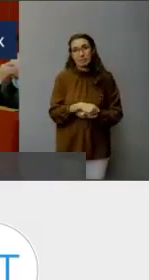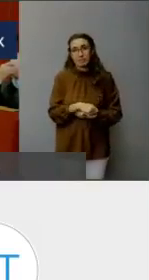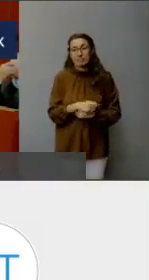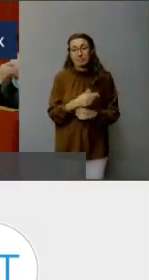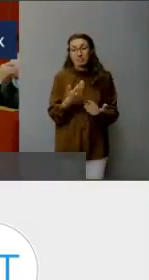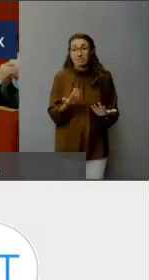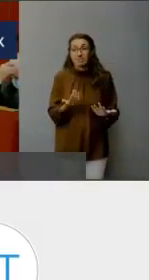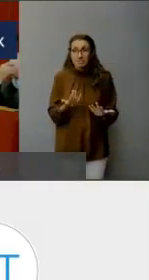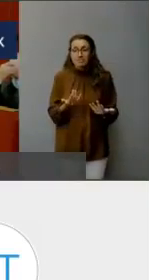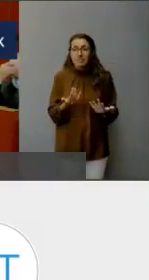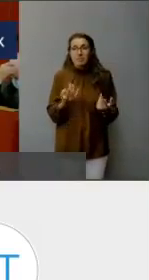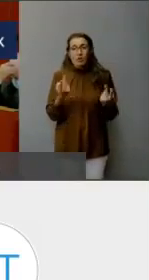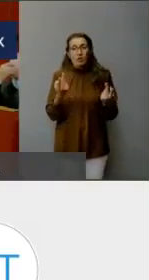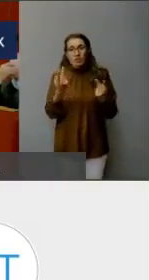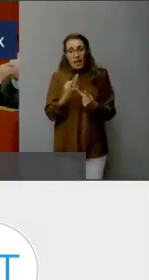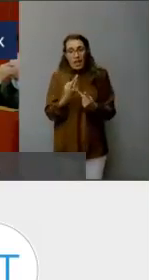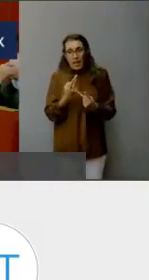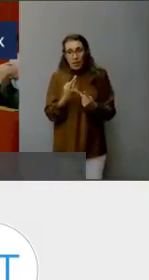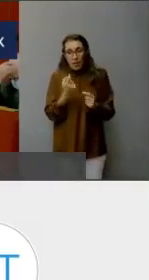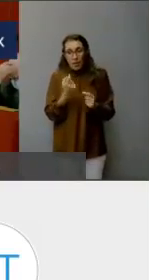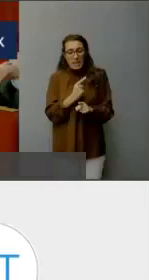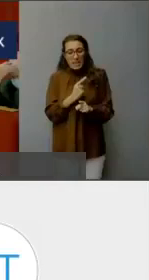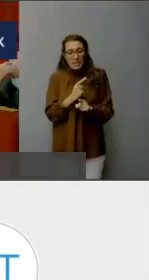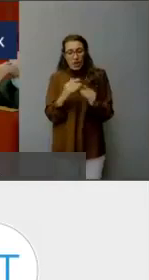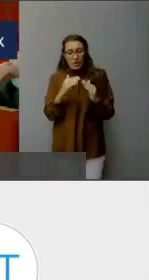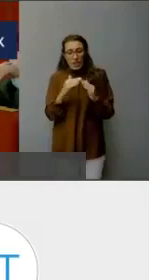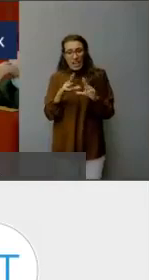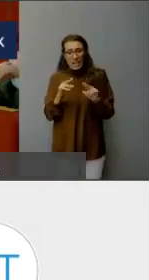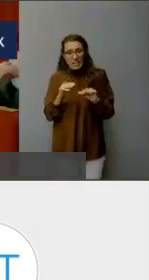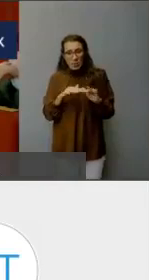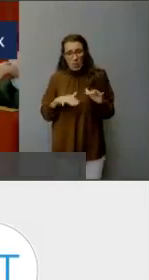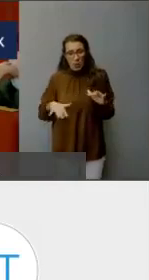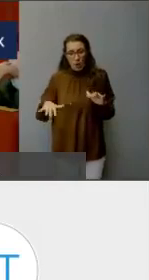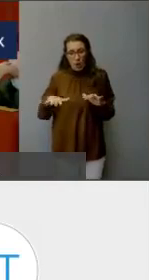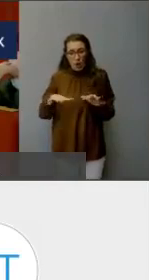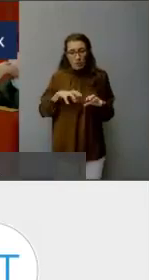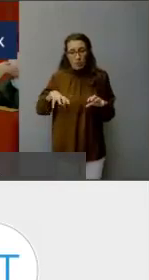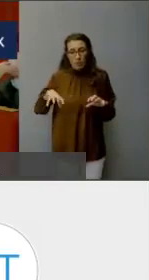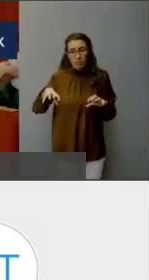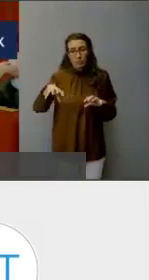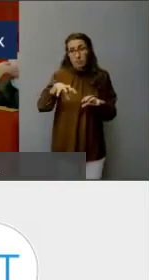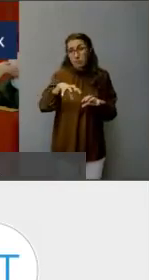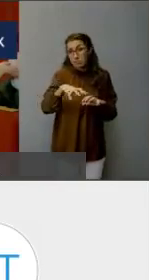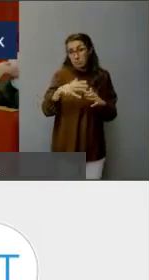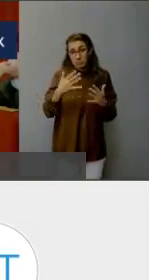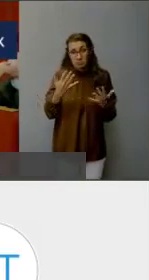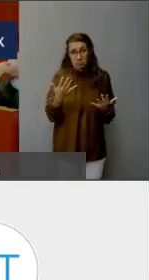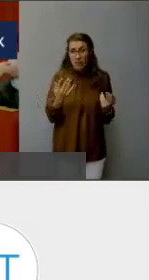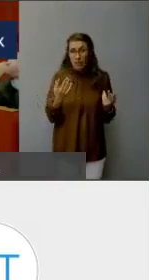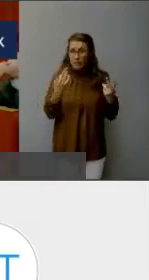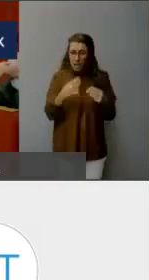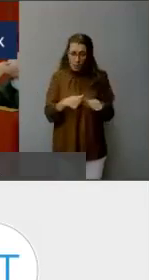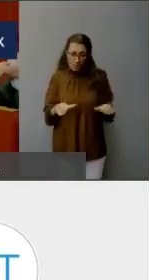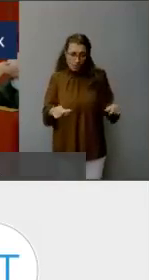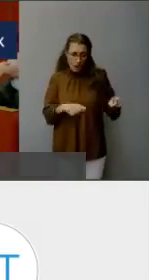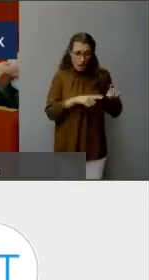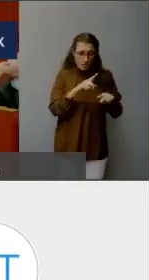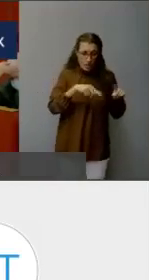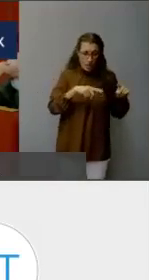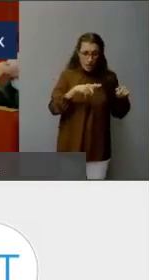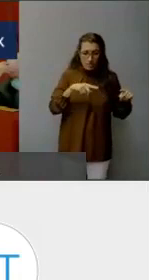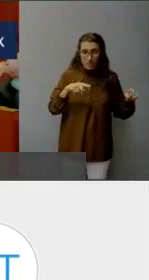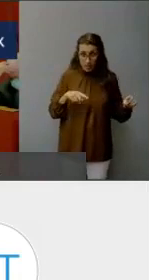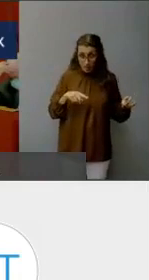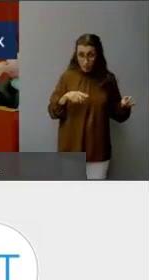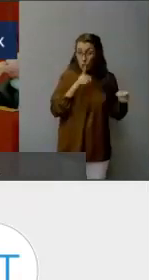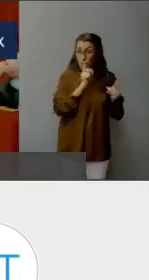è l'esigenza di nuova residenza nella nostra città che parte evidentemente da un dato di afflusso